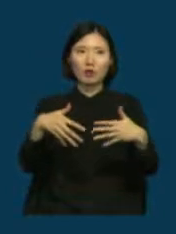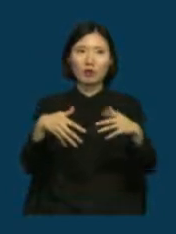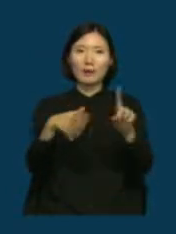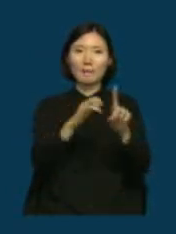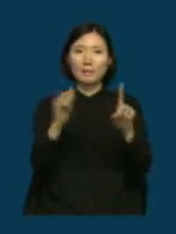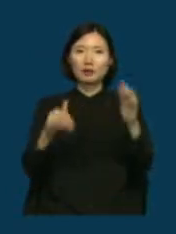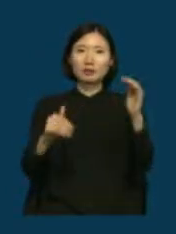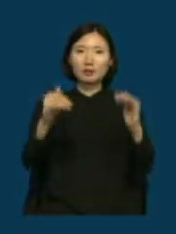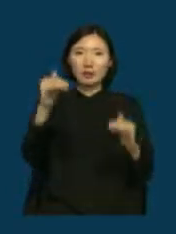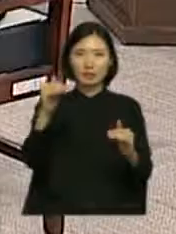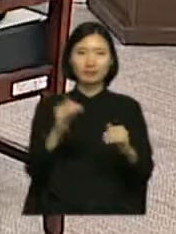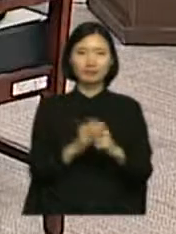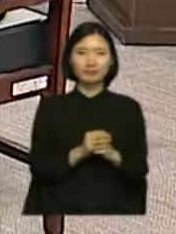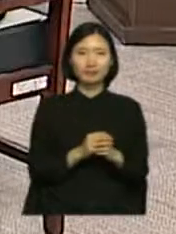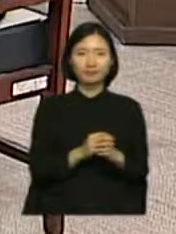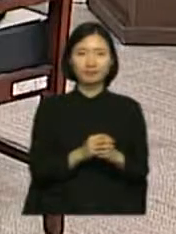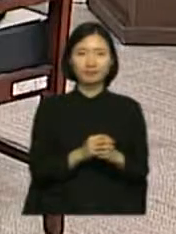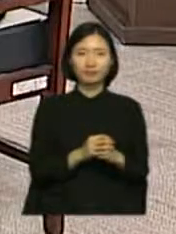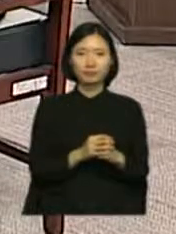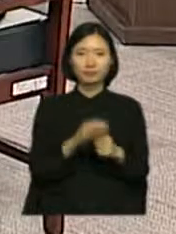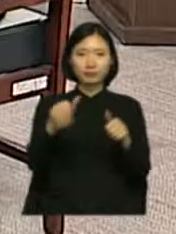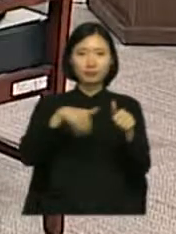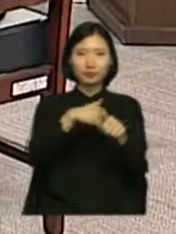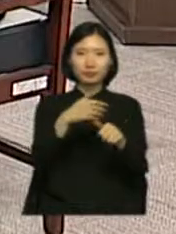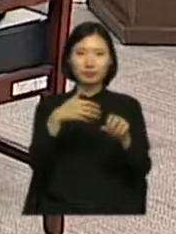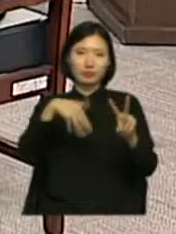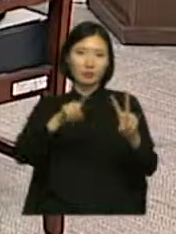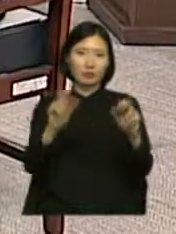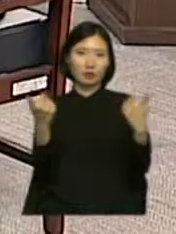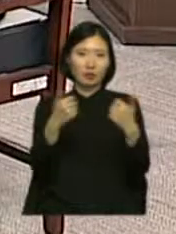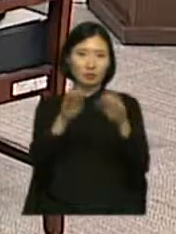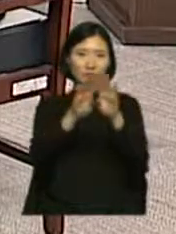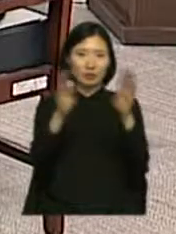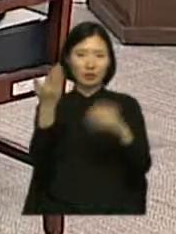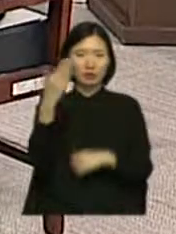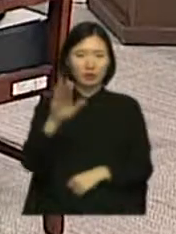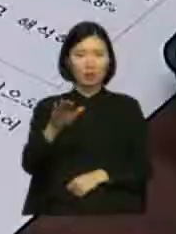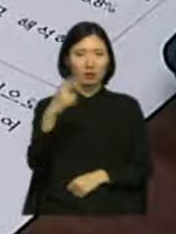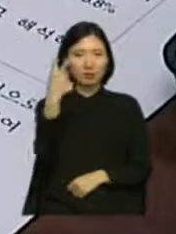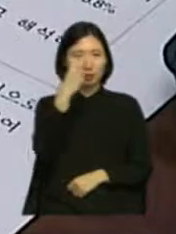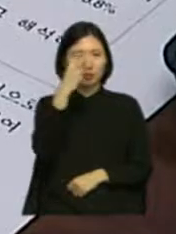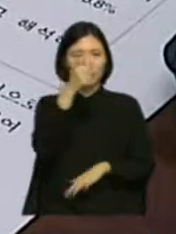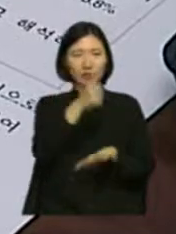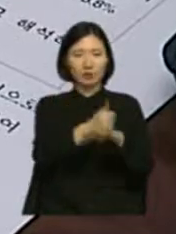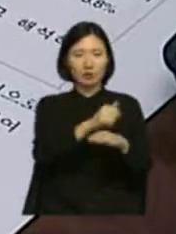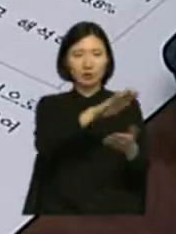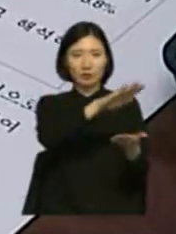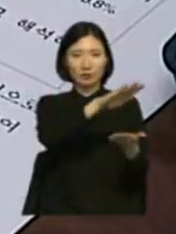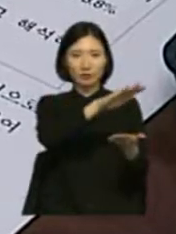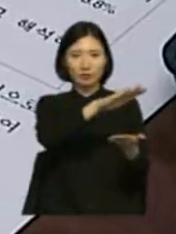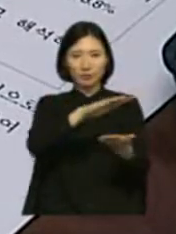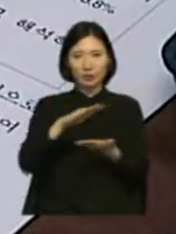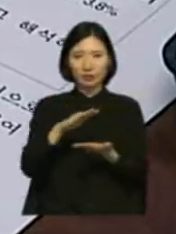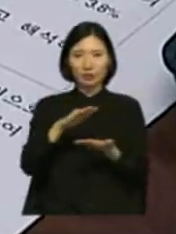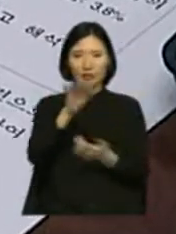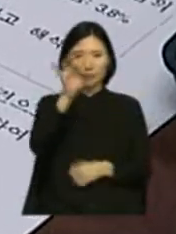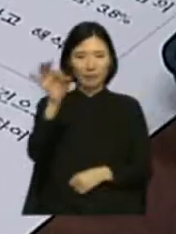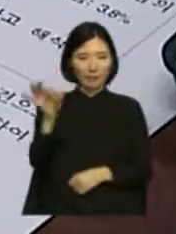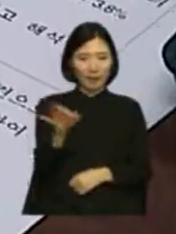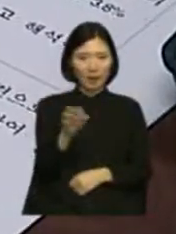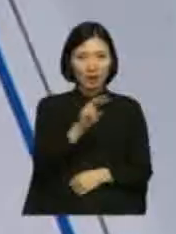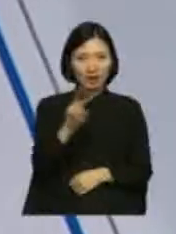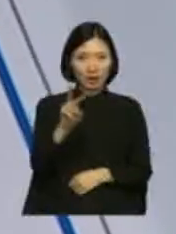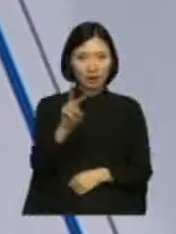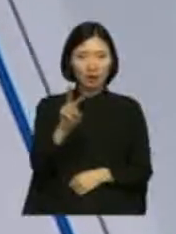명의 차이를 보였습니다. 이를 토대로 2차 회의를 열었지만 여론조사 결과를 수렴해 인상률을 낮춰야 한다는